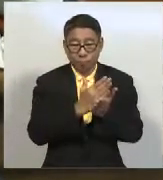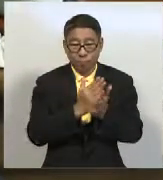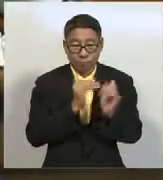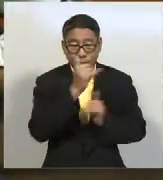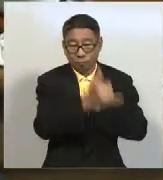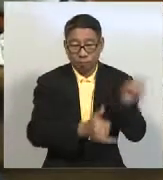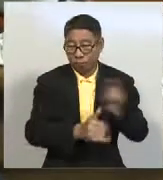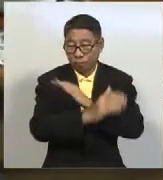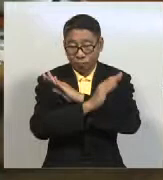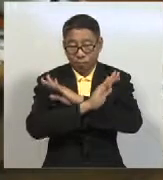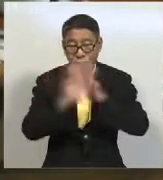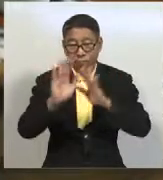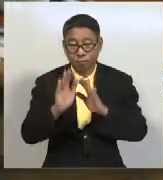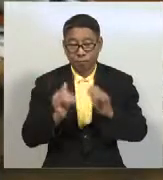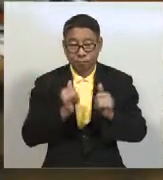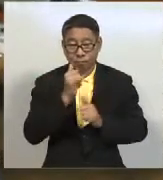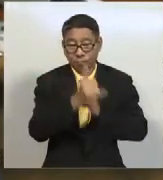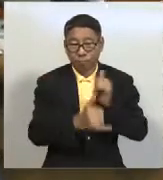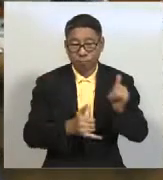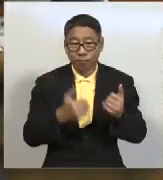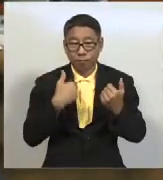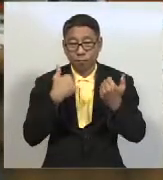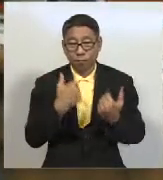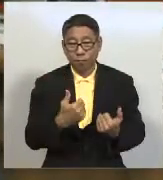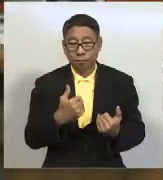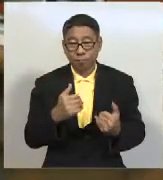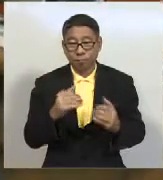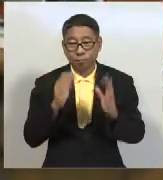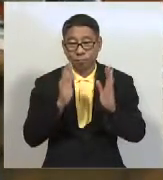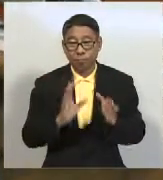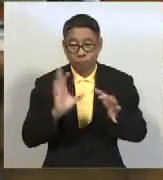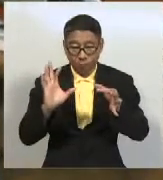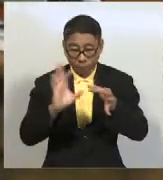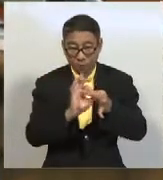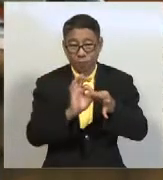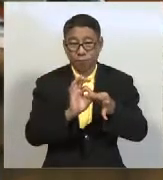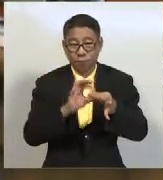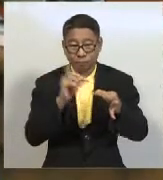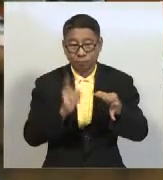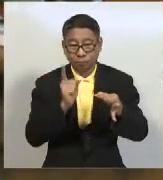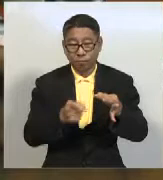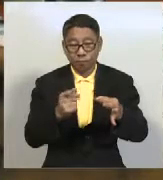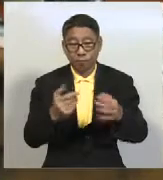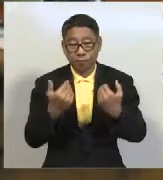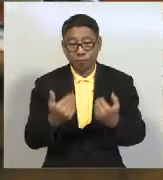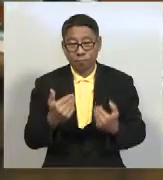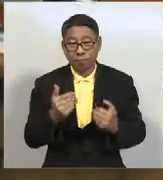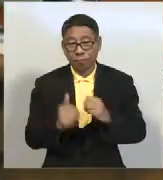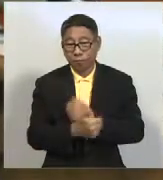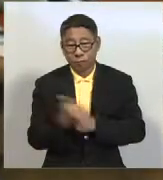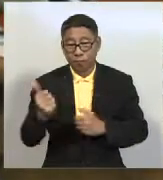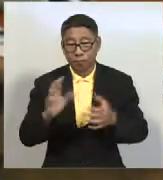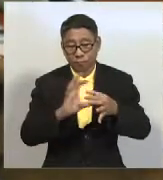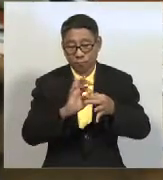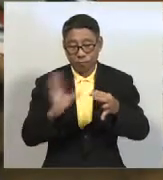ให้งดเยี่ยมนะอาจจะให้เยี่ยมในกรณีที่เป็นคนที่เกี่ยวข้องจริงๆนะกรณีอื่นเราก็ไม่อยากให้เข้าเยี่ยมหรือให้ต้อง